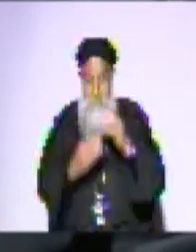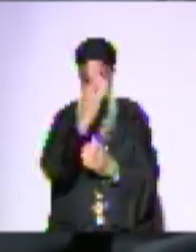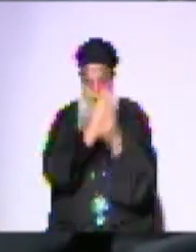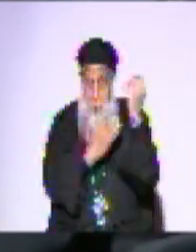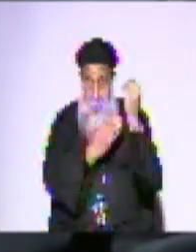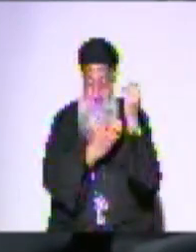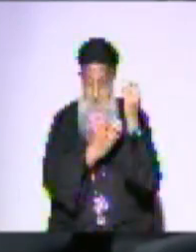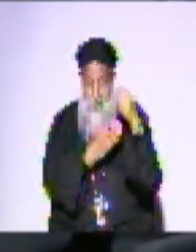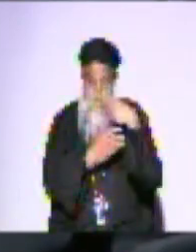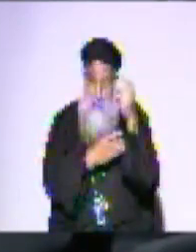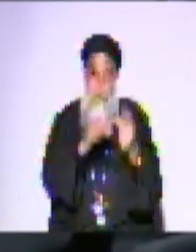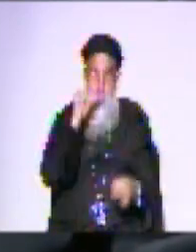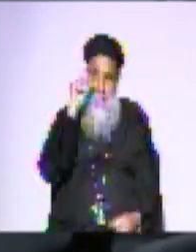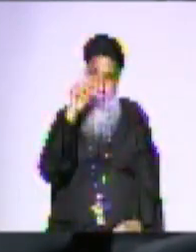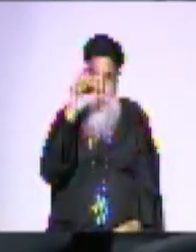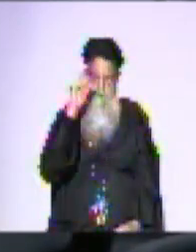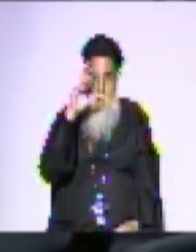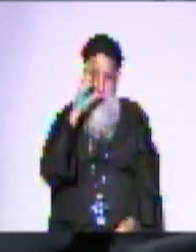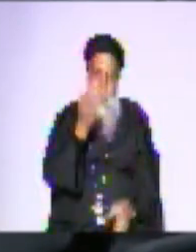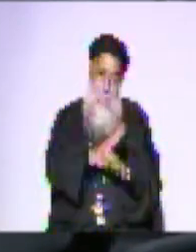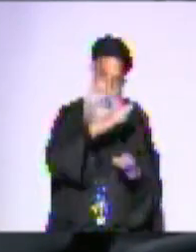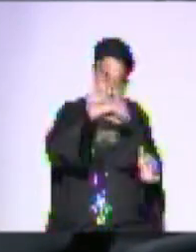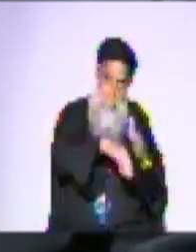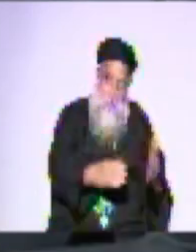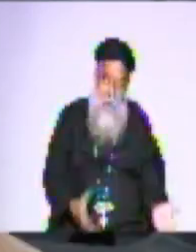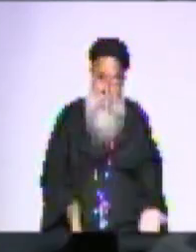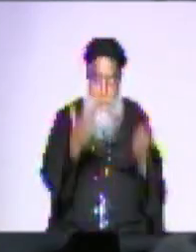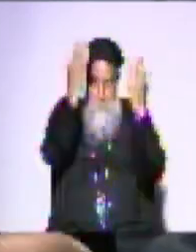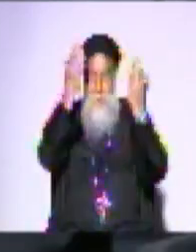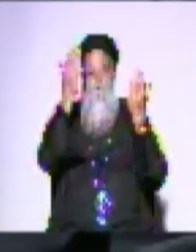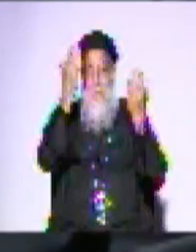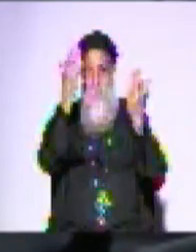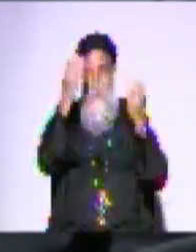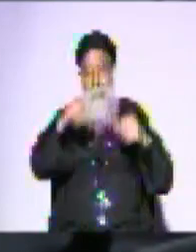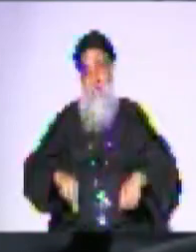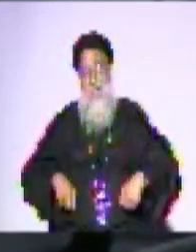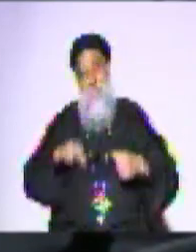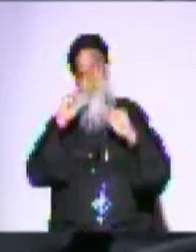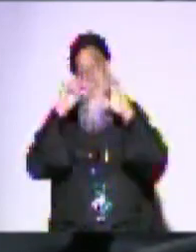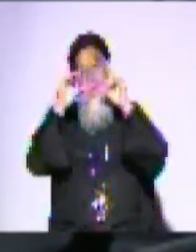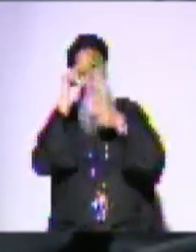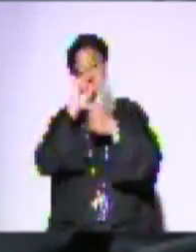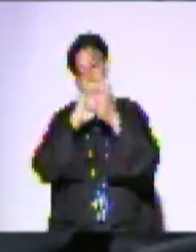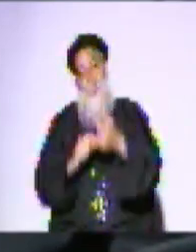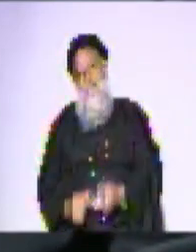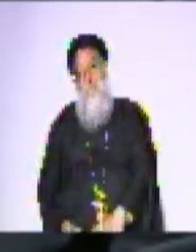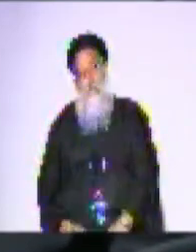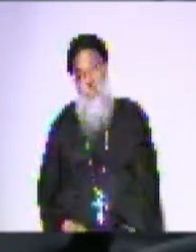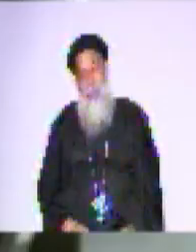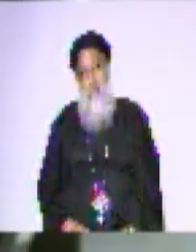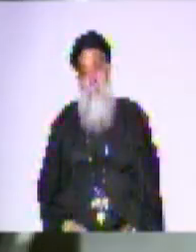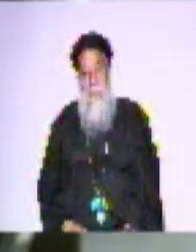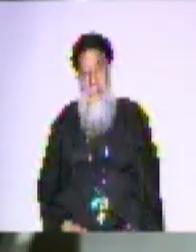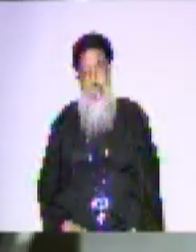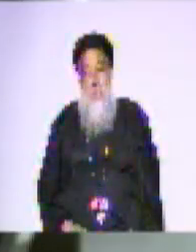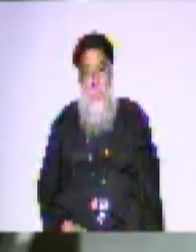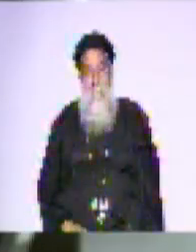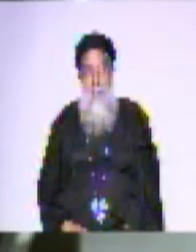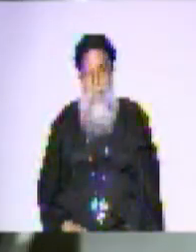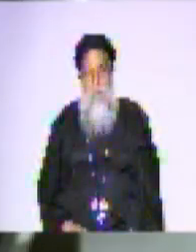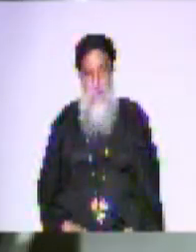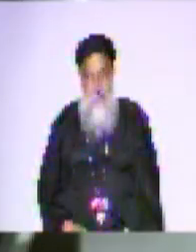الحياة، هكذا يخرج الإنسان من قبر المعمودية إلى نور الحياة مع المسيح. تمام،